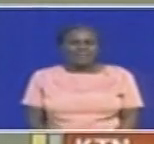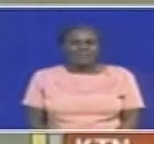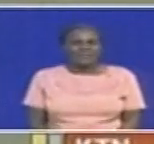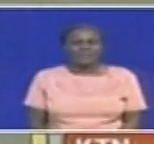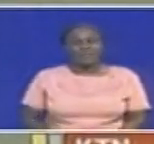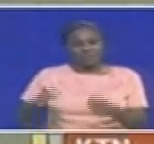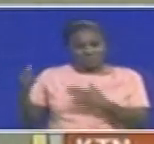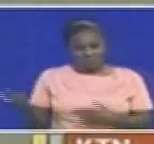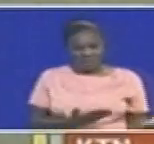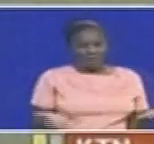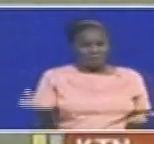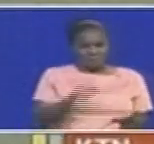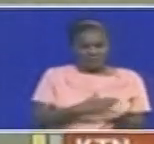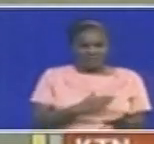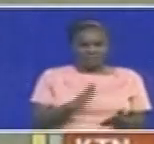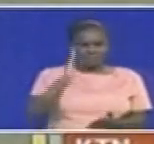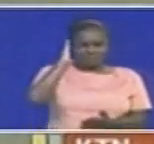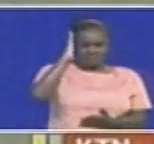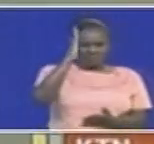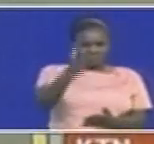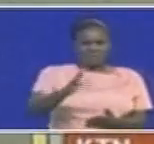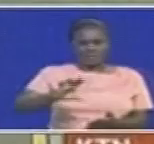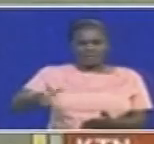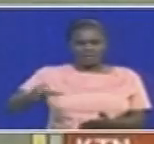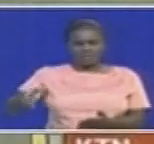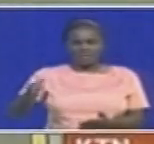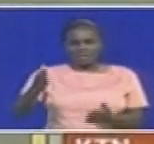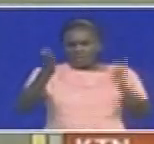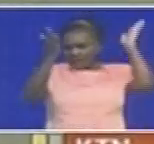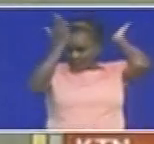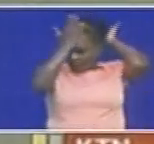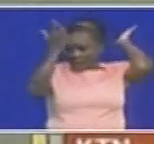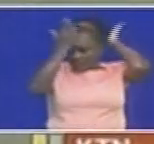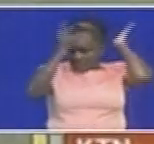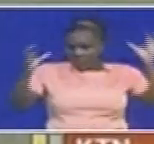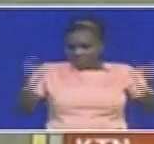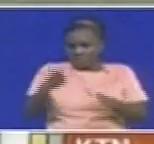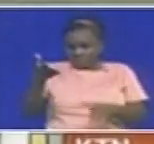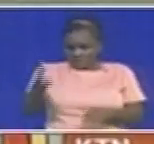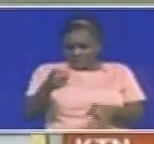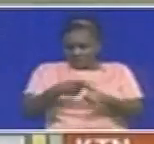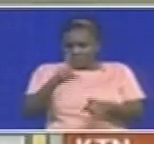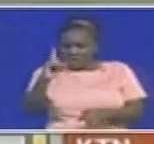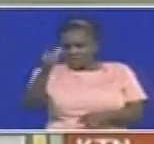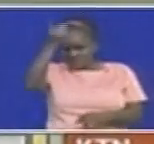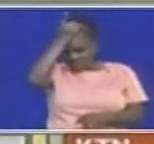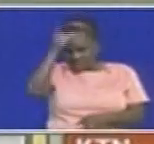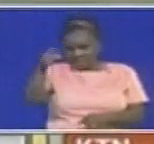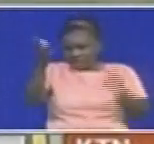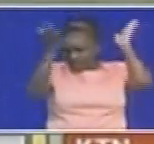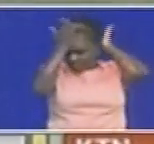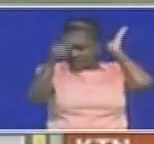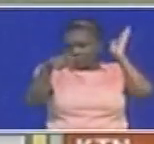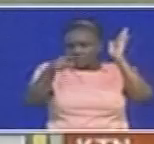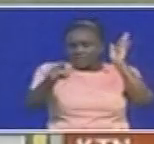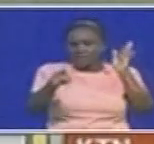Naam, karibu tena. Tunaelekea moja kwa moja katika kaunti ya Kakamega, ambapo wakazi wa kijiji cha Shirotsa, kaunti ya Kakamega, wamedhihirisha